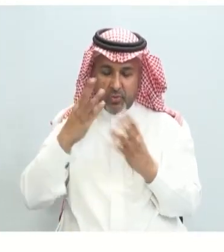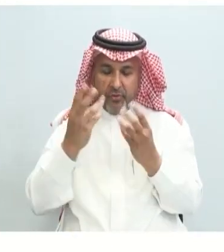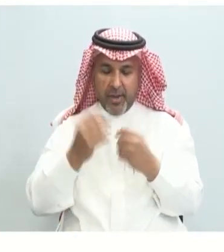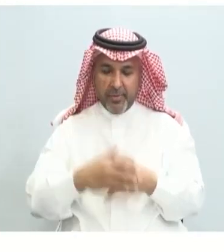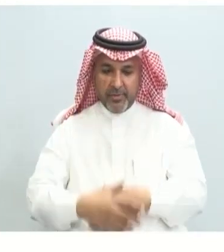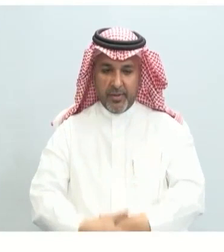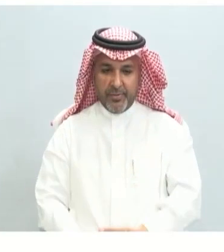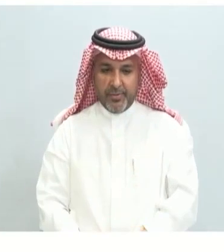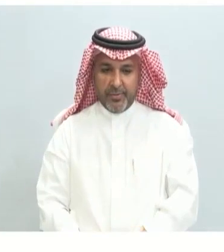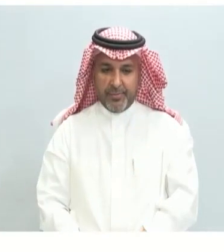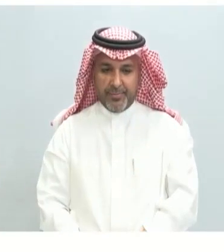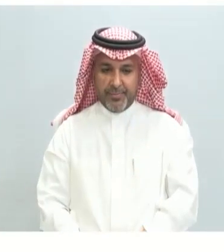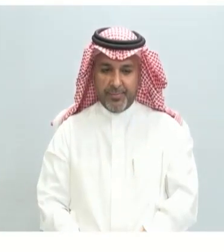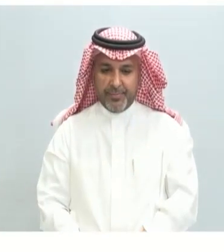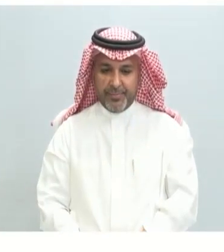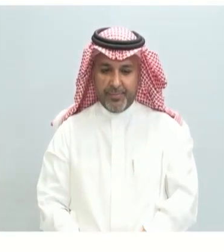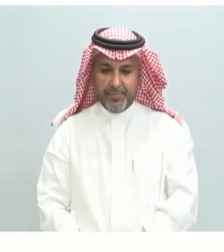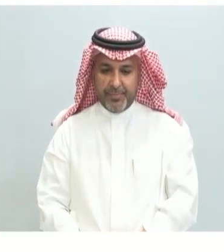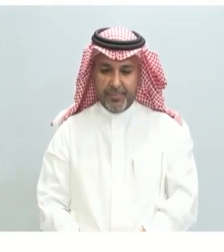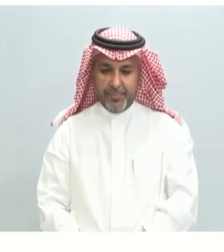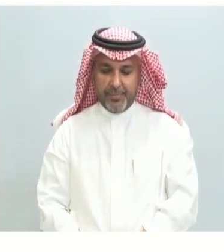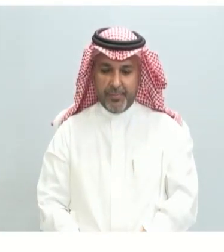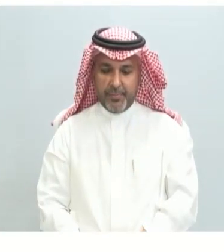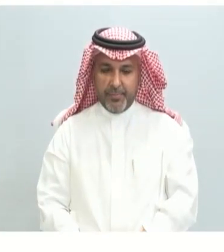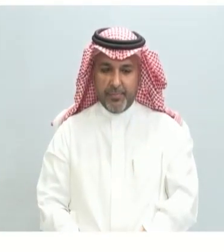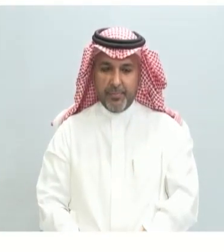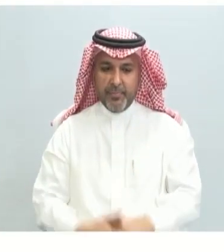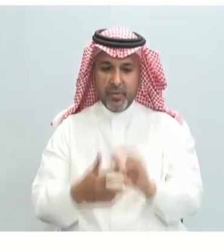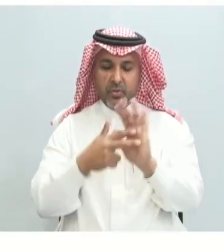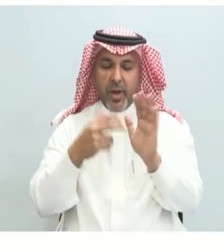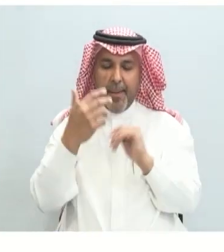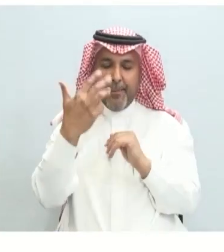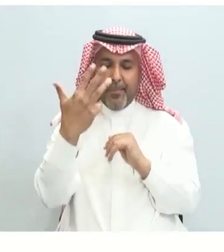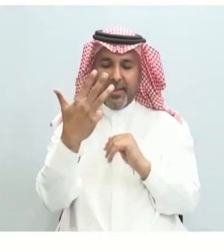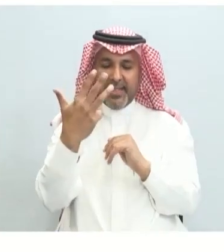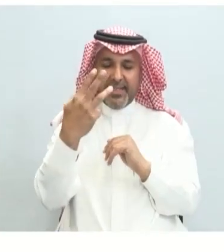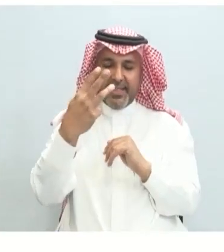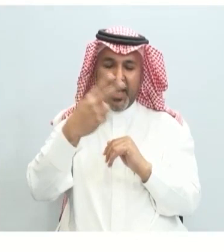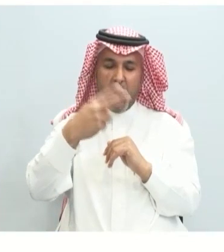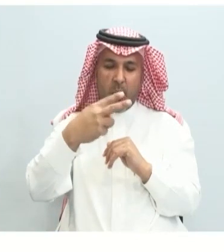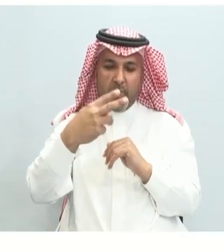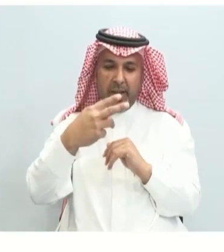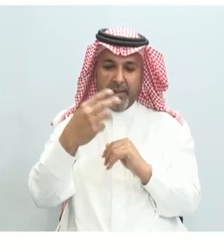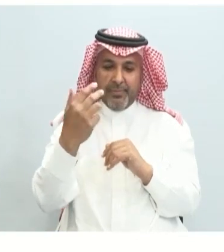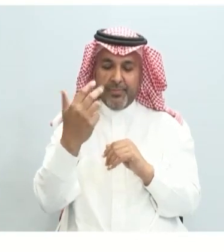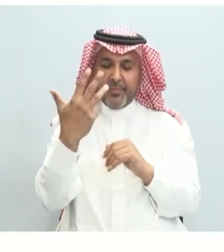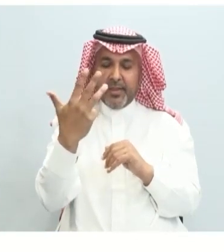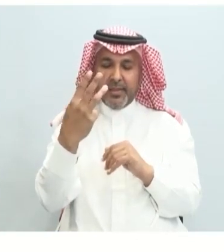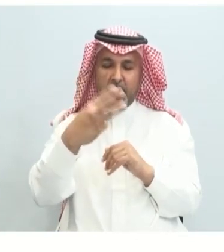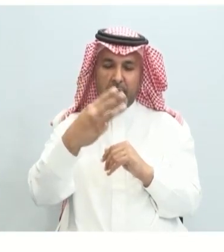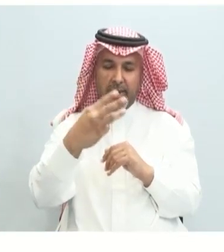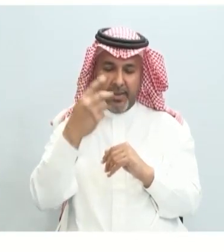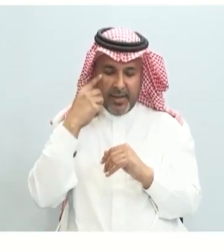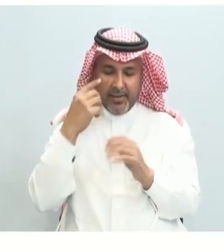12 واقفل القوس ويطلع الناتج 39.6 يعني تقريبا 40 درجه